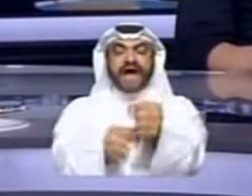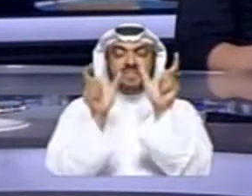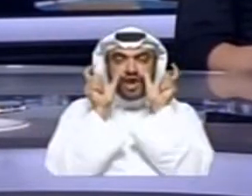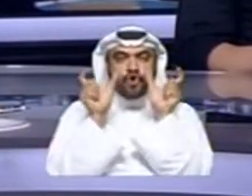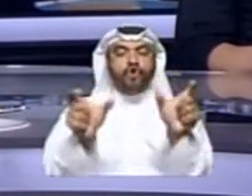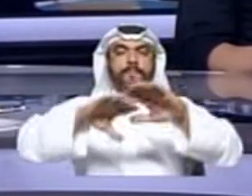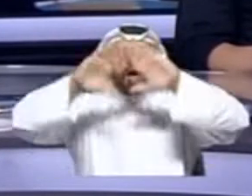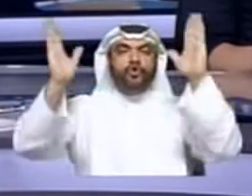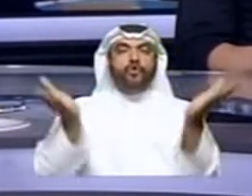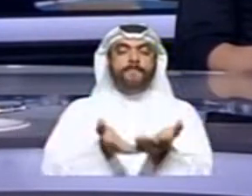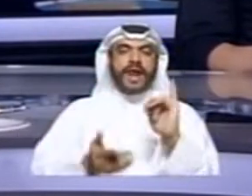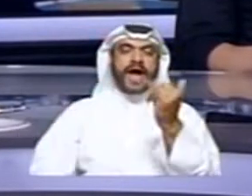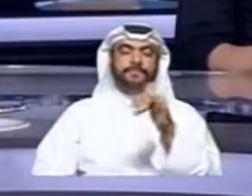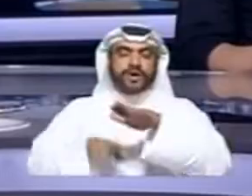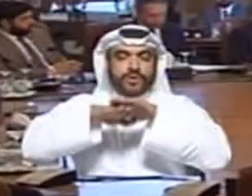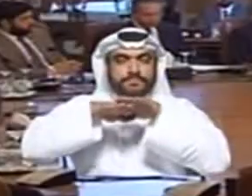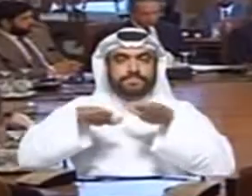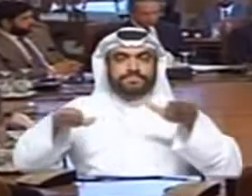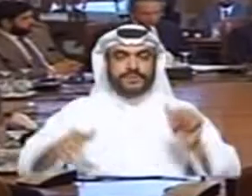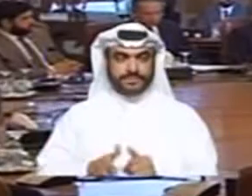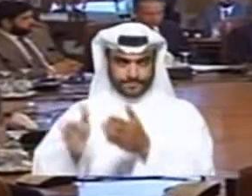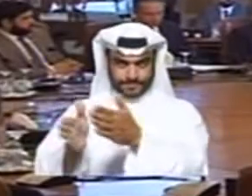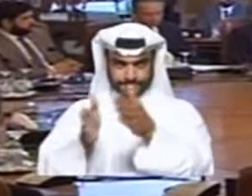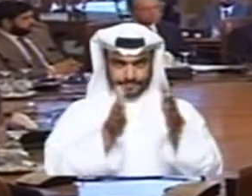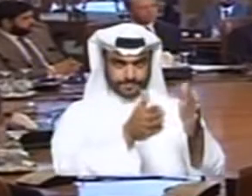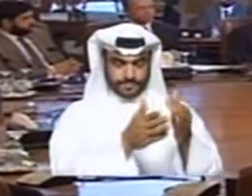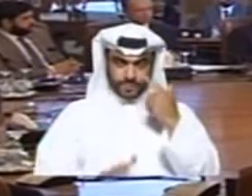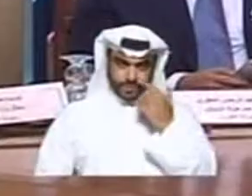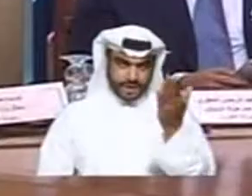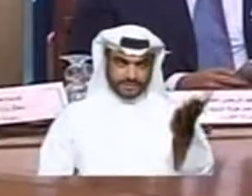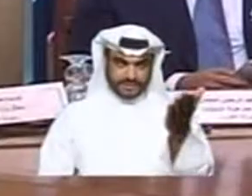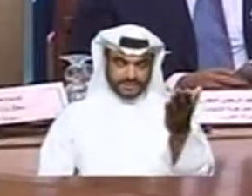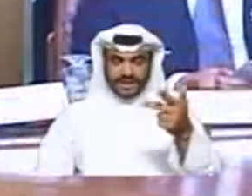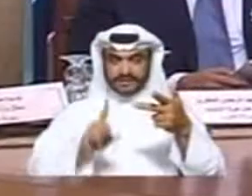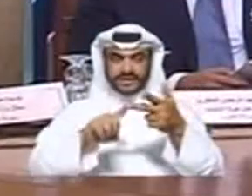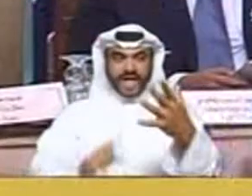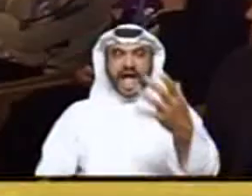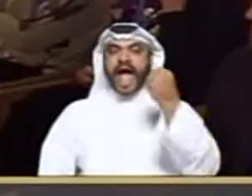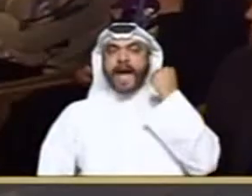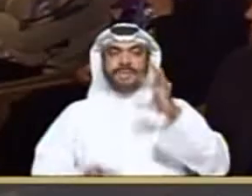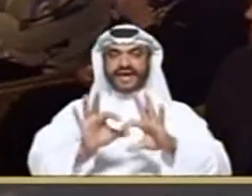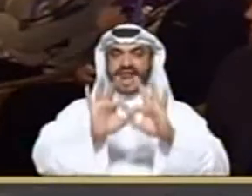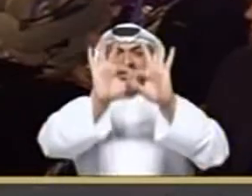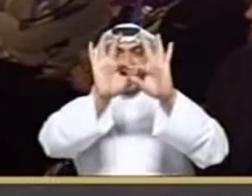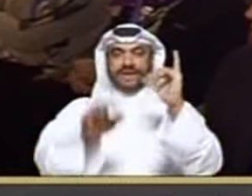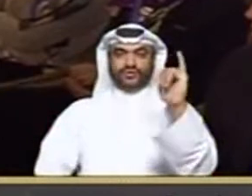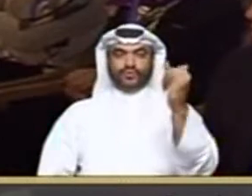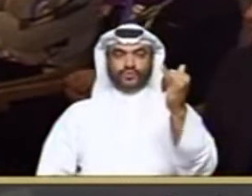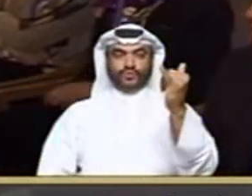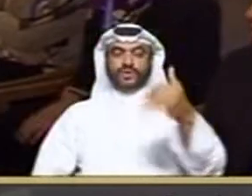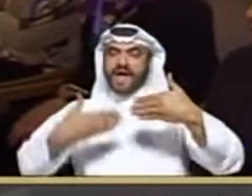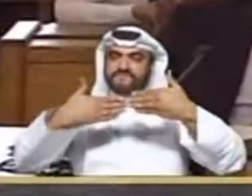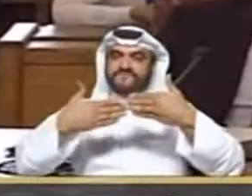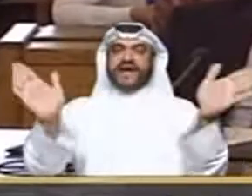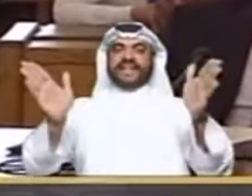العربية واستقرارها. تحت رعاية الأمين العام لجامعة الدول العربية أحمد أبو الغيظ، انطلقت فعاليات الملتقى